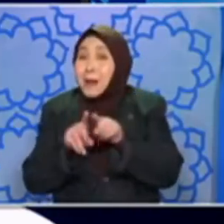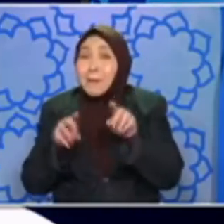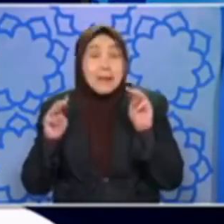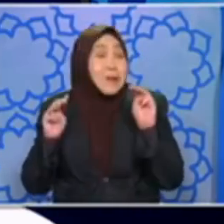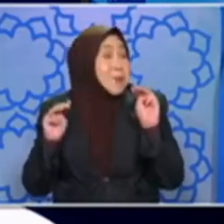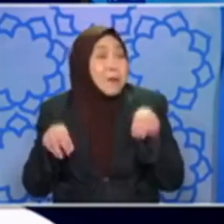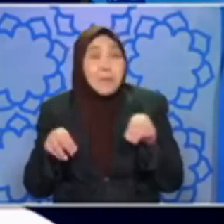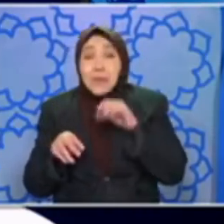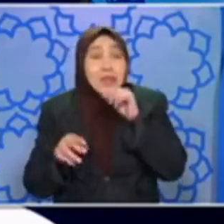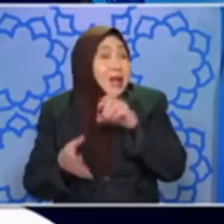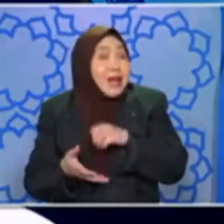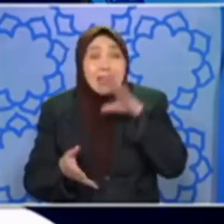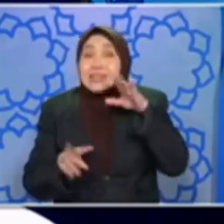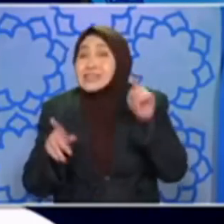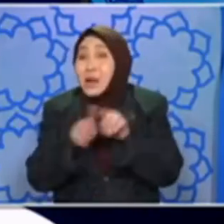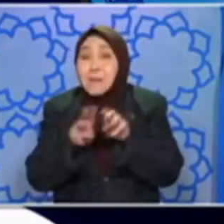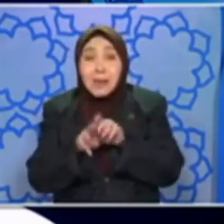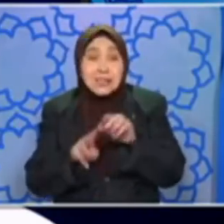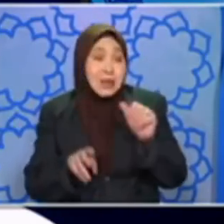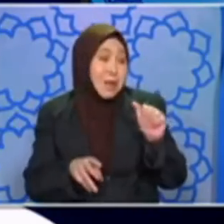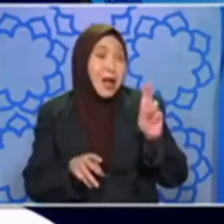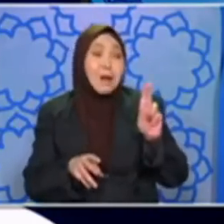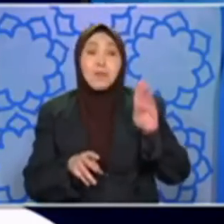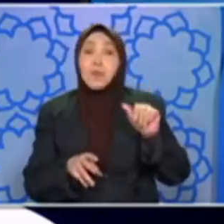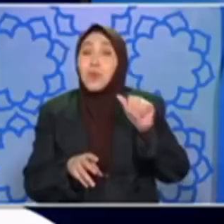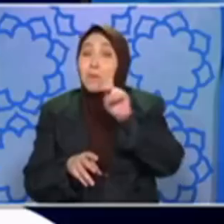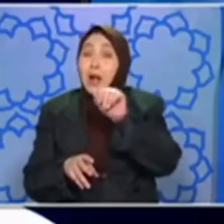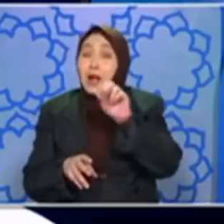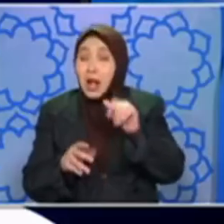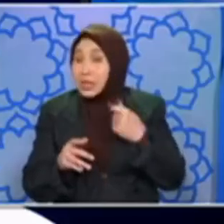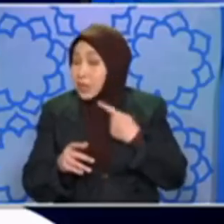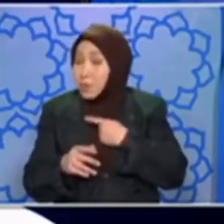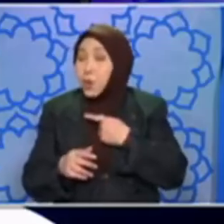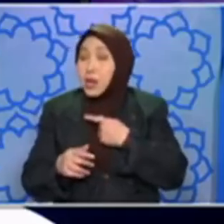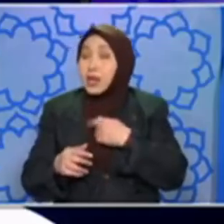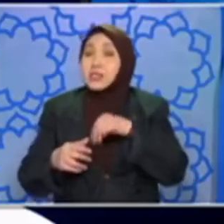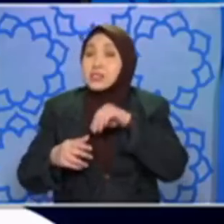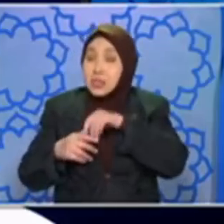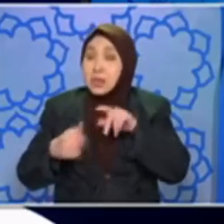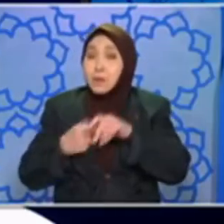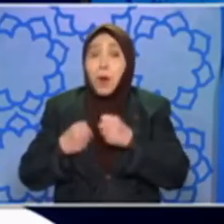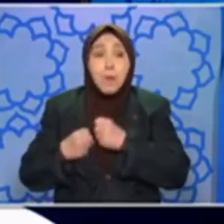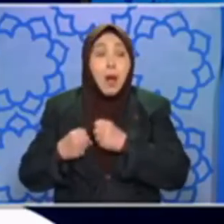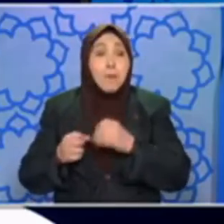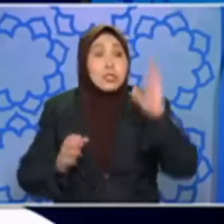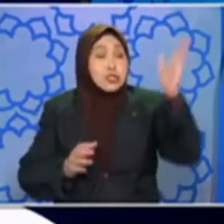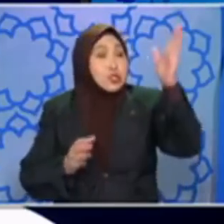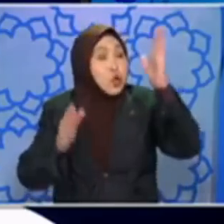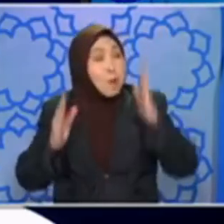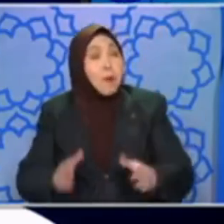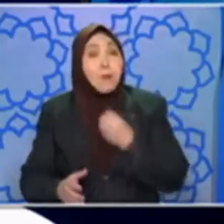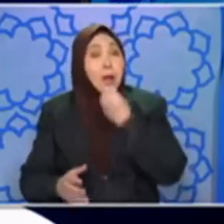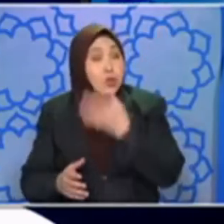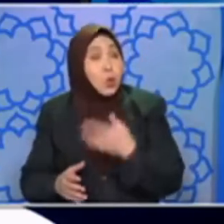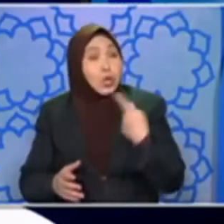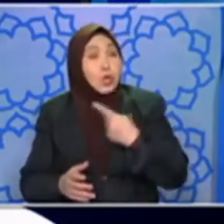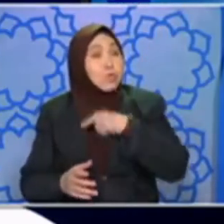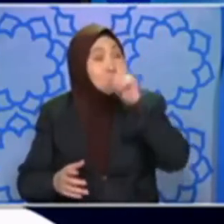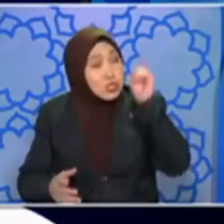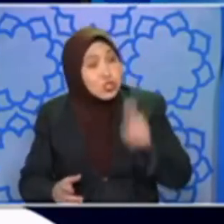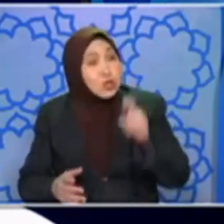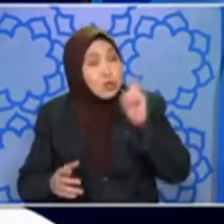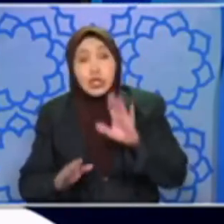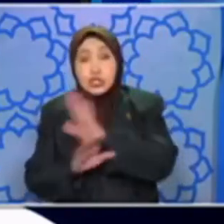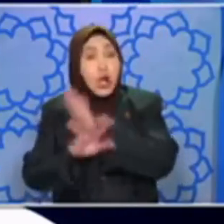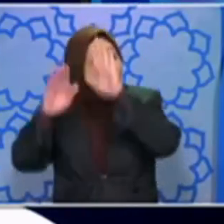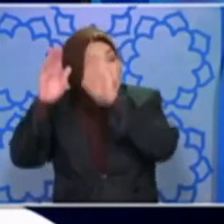diri begitu. Terutama kita boleh, kita berazam, tetapi jangan pula para penceramah kata kita mesti jadi Abu Bakar, jangan kurang daripada Abu